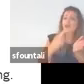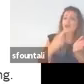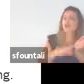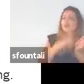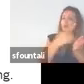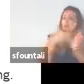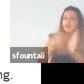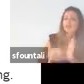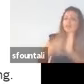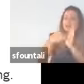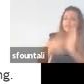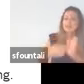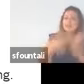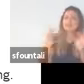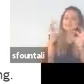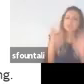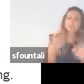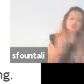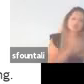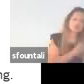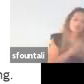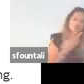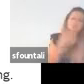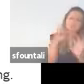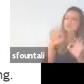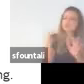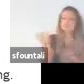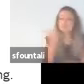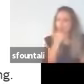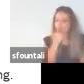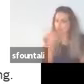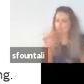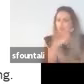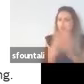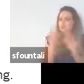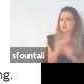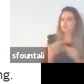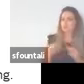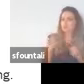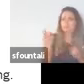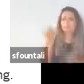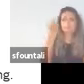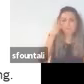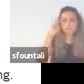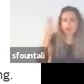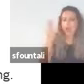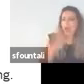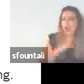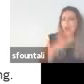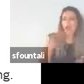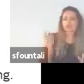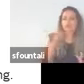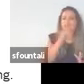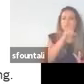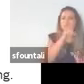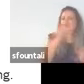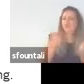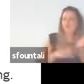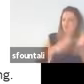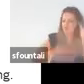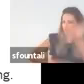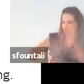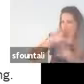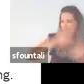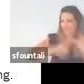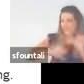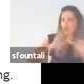σωστό. Επομένως, ακόμα και αν δεν ξέρουμε αν περισσότερα άτομα θα δικαστούν μετά την αλλαγή, το σημαντικό ζήτημα